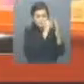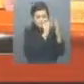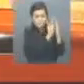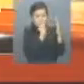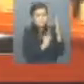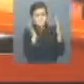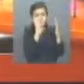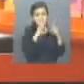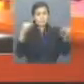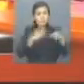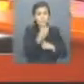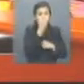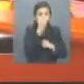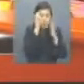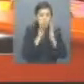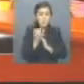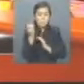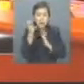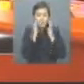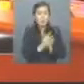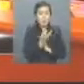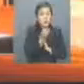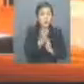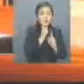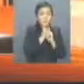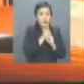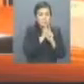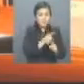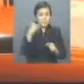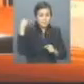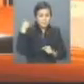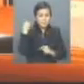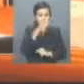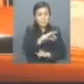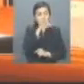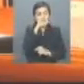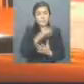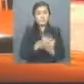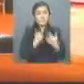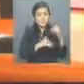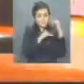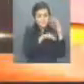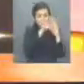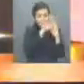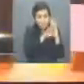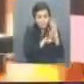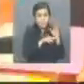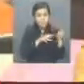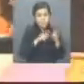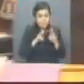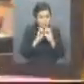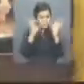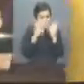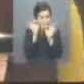เพื่อป้องกันการล็อบบี้คนของฝ่ายการเมืองเข้าสู่ตำแหน่งสสรและต้องกำหนดกรอบการยกร่างแก้ไขรัฐธรรมนูญให้ชัดเจนค่ะว่